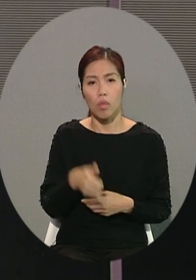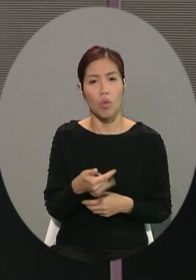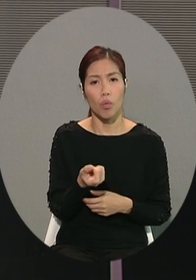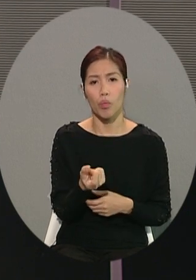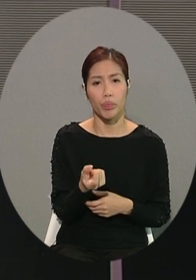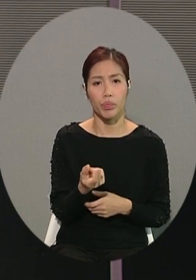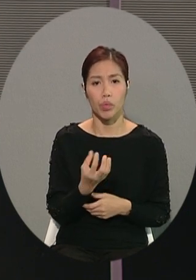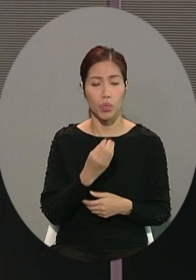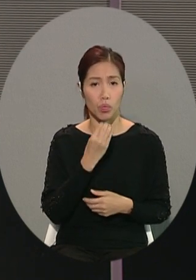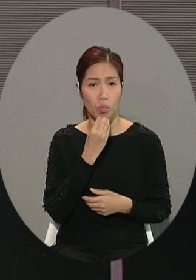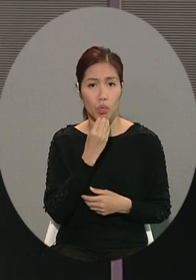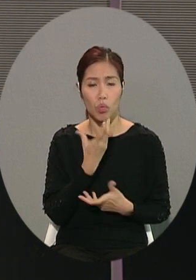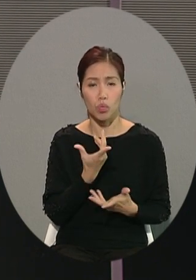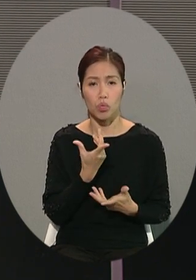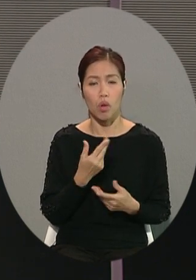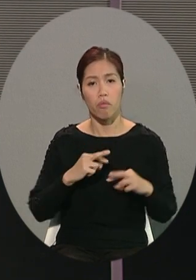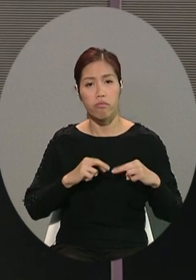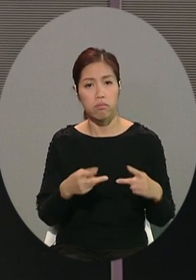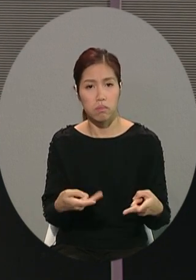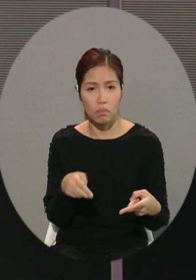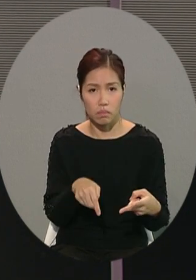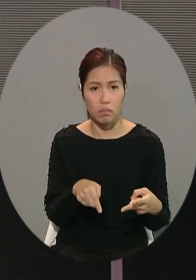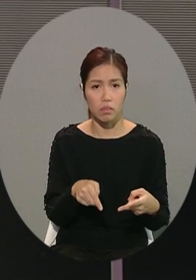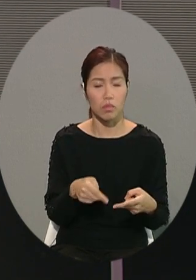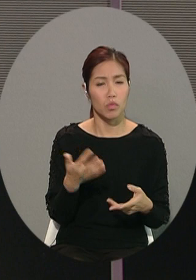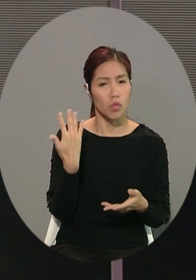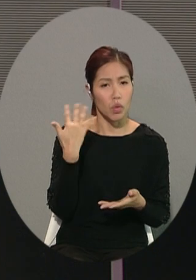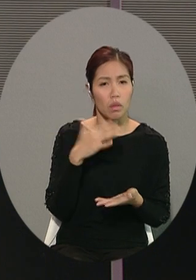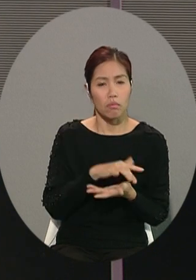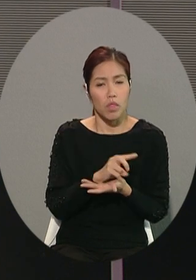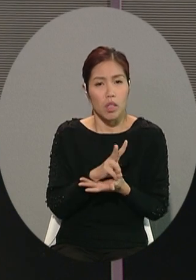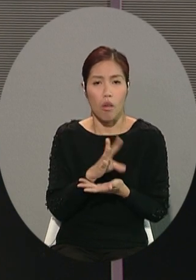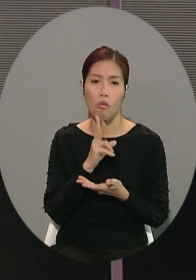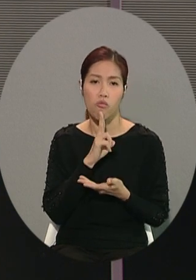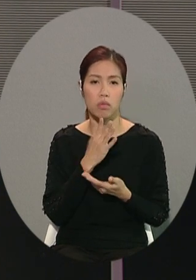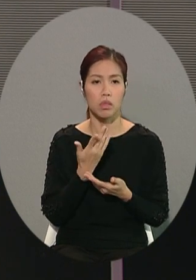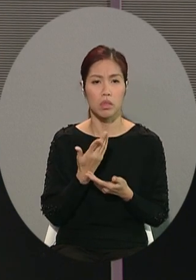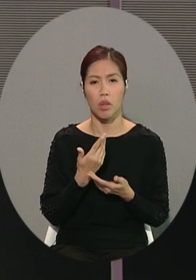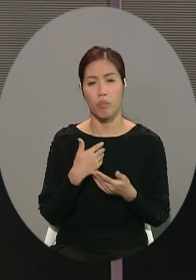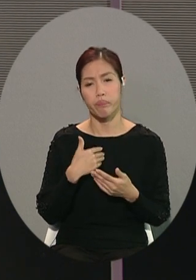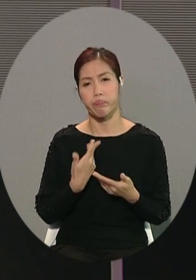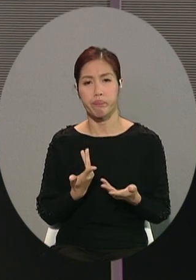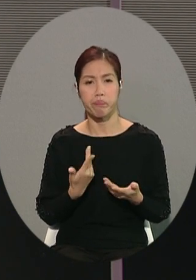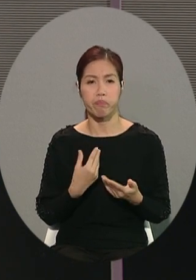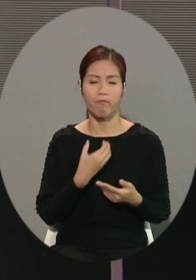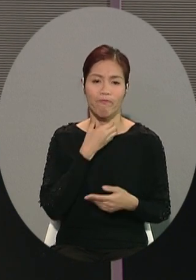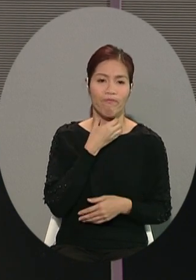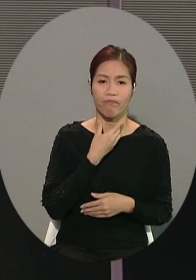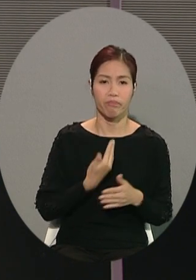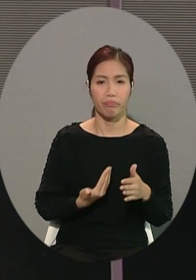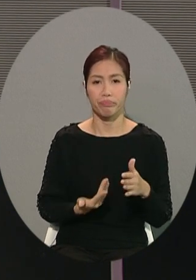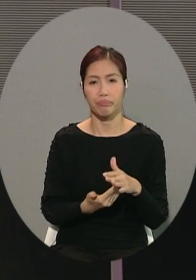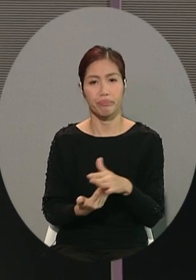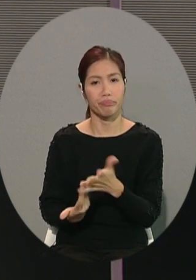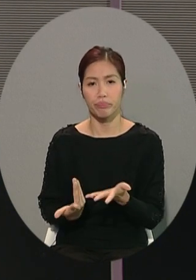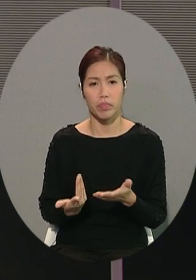喺東涌個社區發展上高咧，呢幾年咧都感覺係停滯不前啦。咁所以咧我自己覺得呢幾年